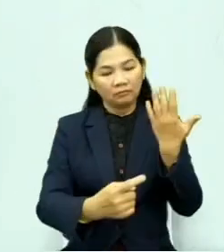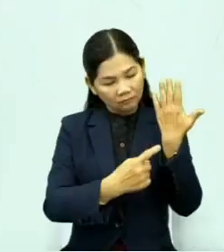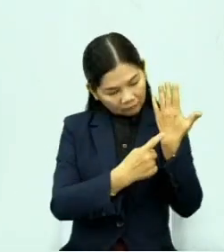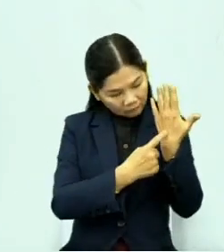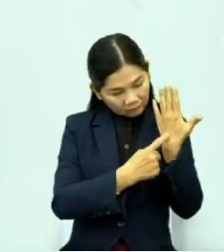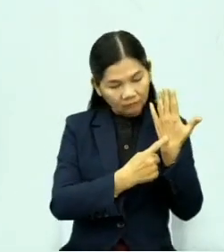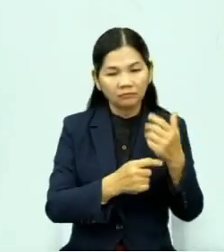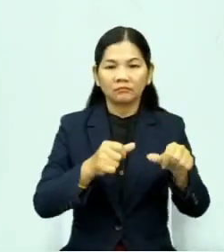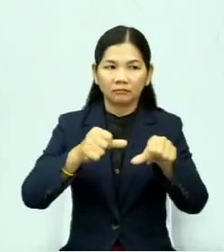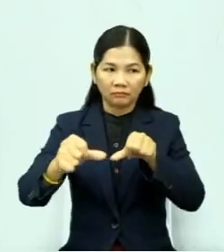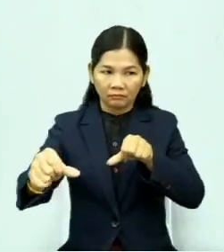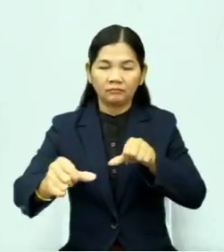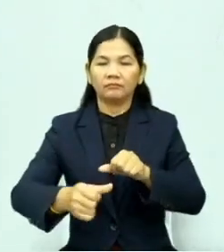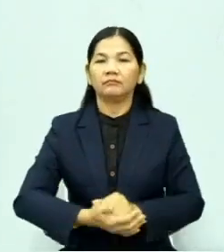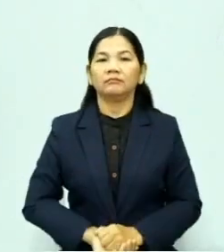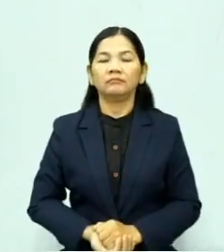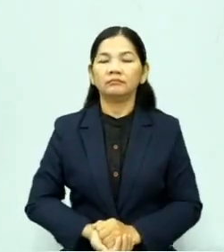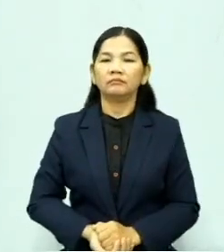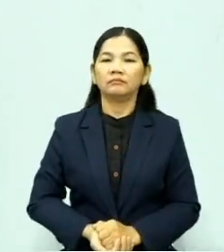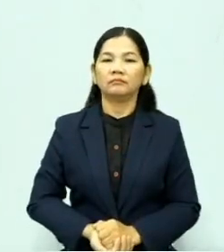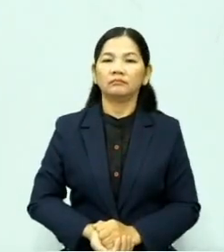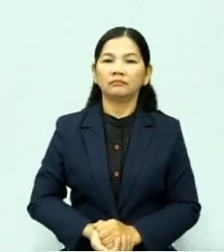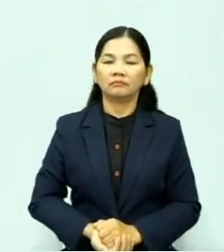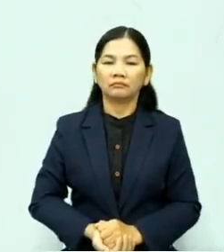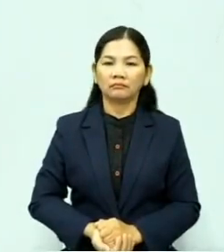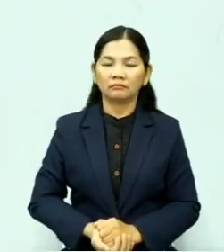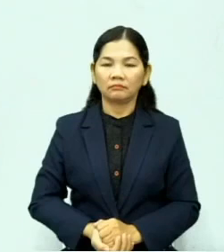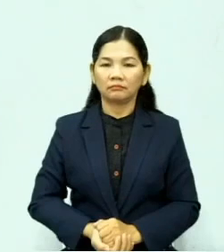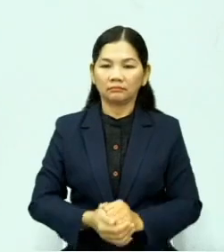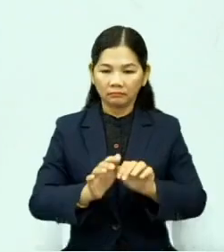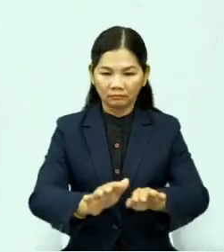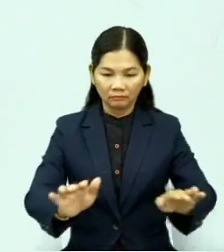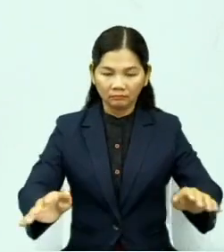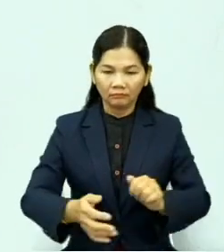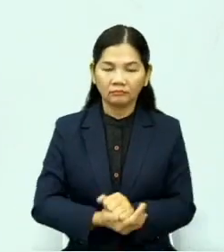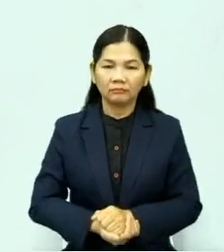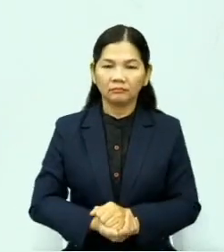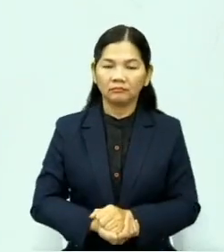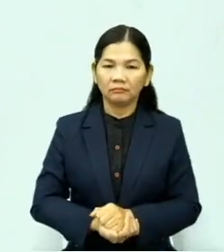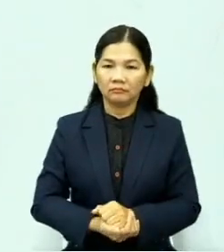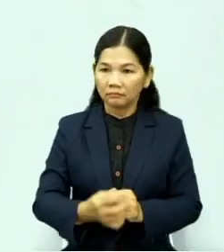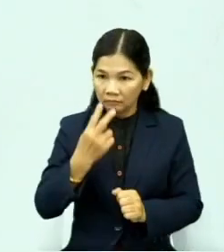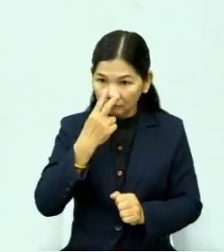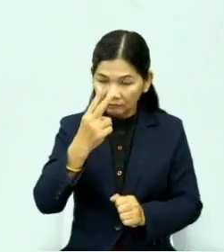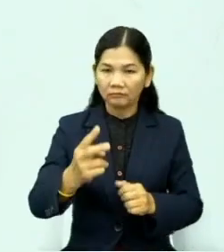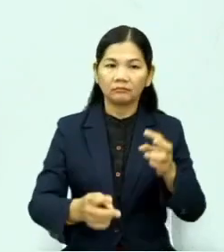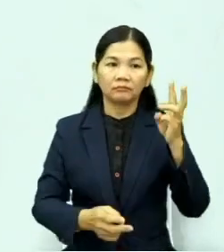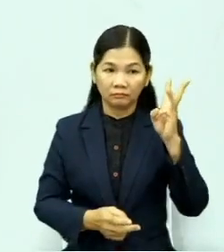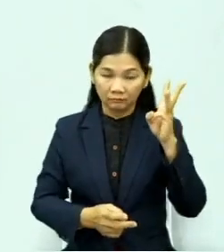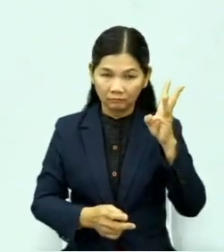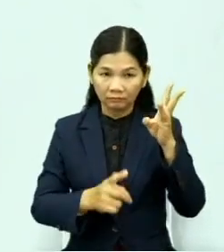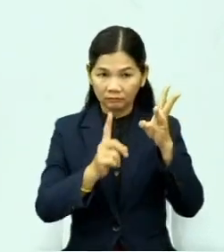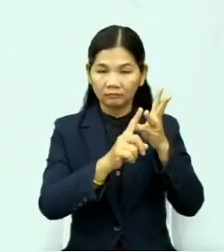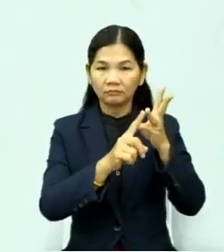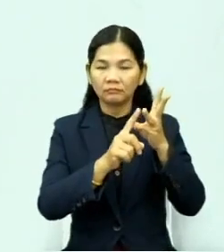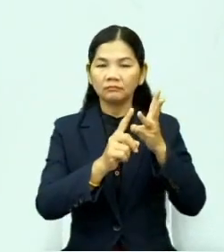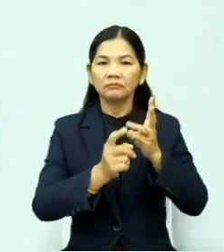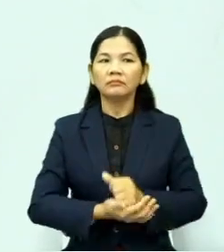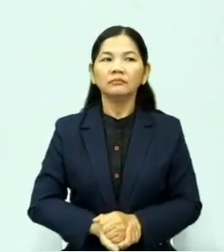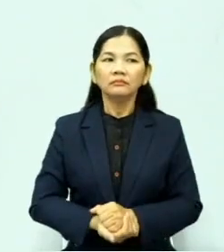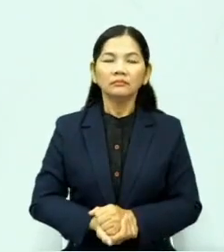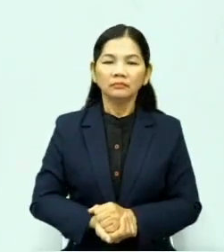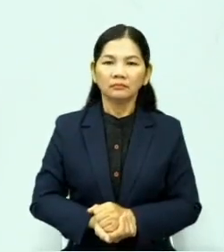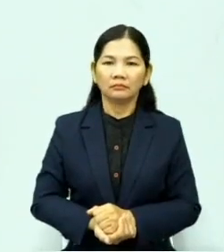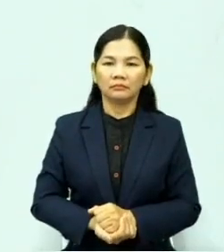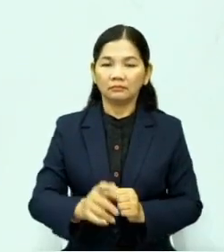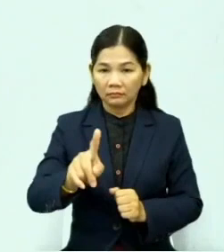miên bằng to chì tròn tiết nè con á Chà anh tỏa lời con tặng ác nế con Chà con mơ tư xùm nụ tịch bay bằng to tiết nè con á Chà anh